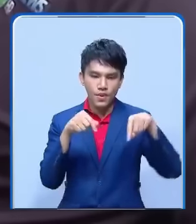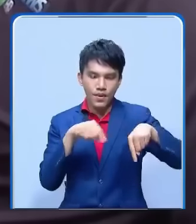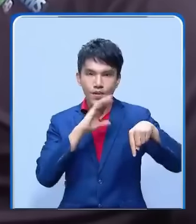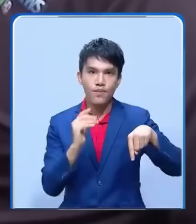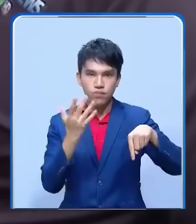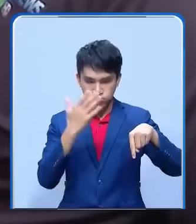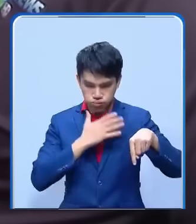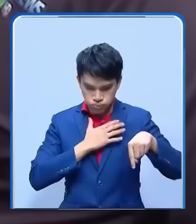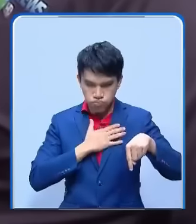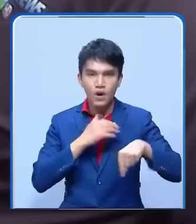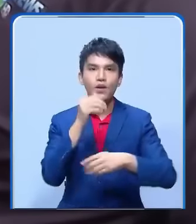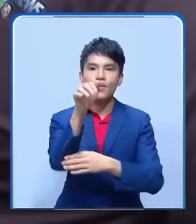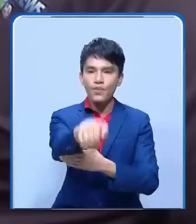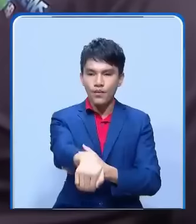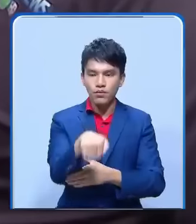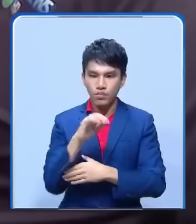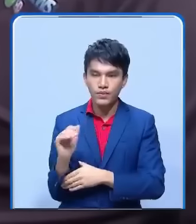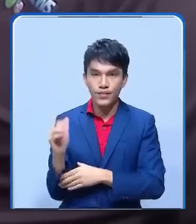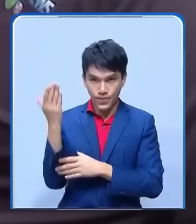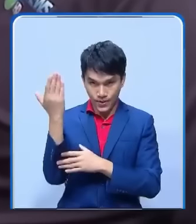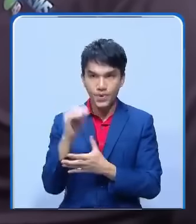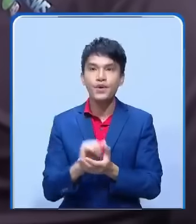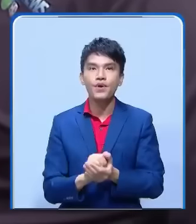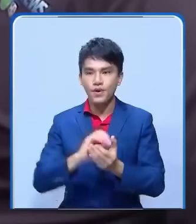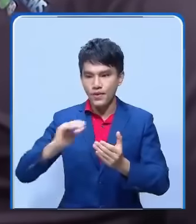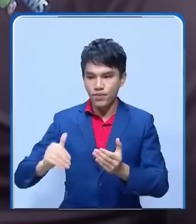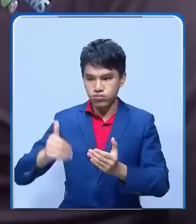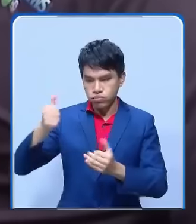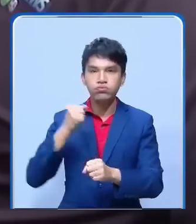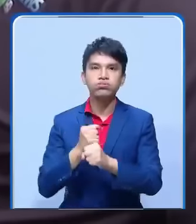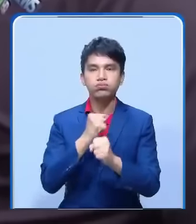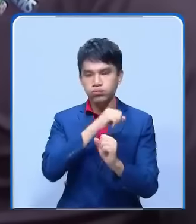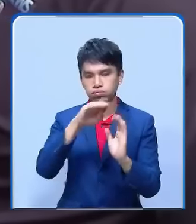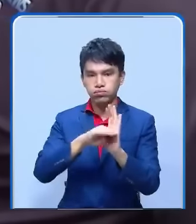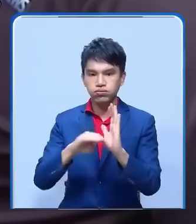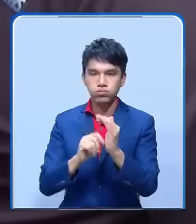เราจะทำการตักดินออกหลังจากนั้นเราก็จะทำการฟื้นฟูตามขั้นตอนต่อไป